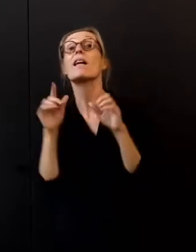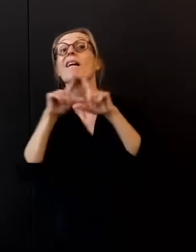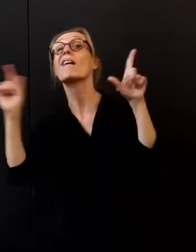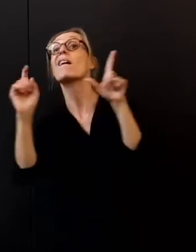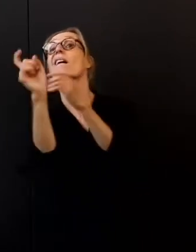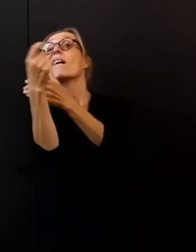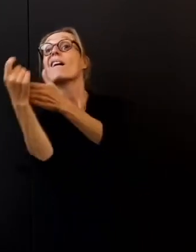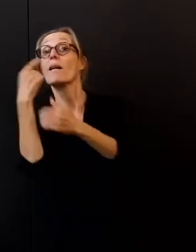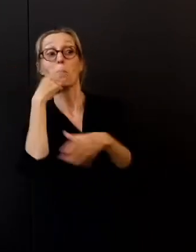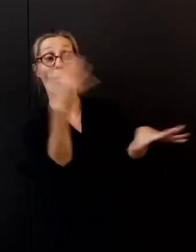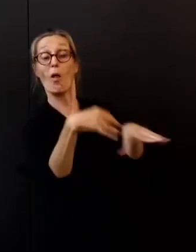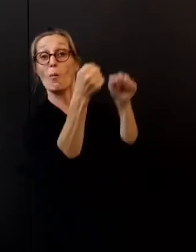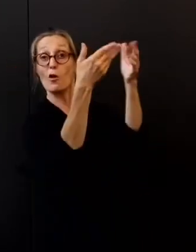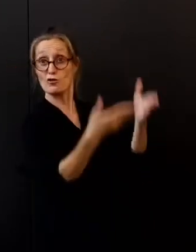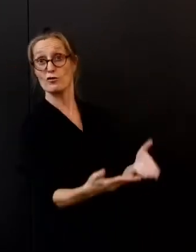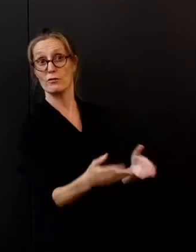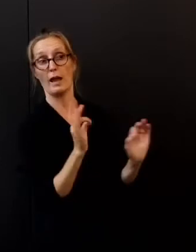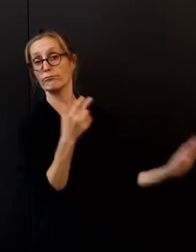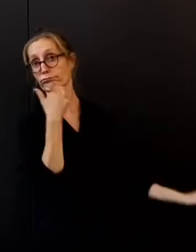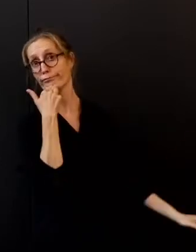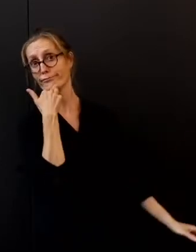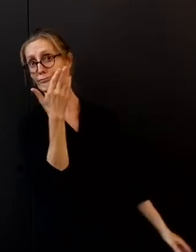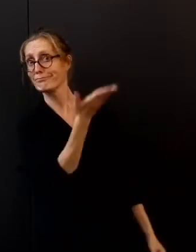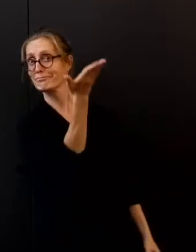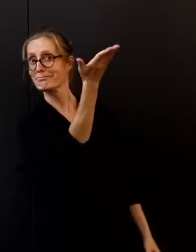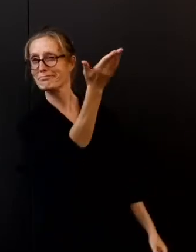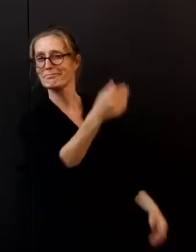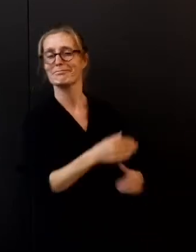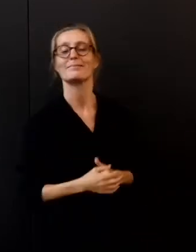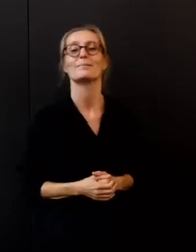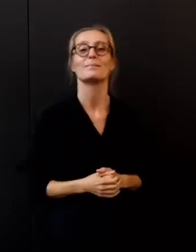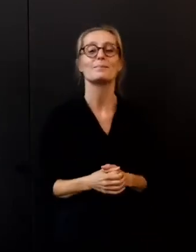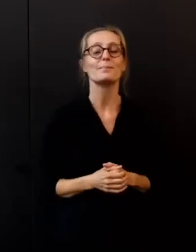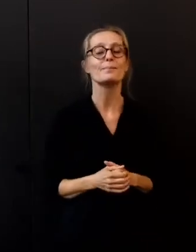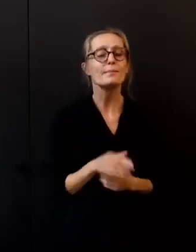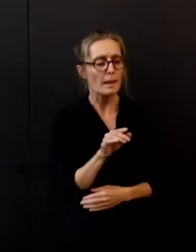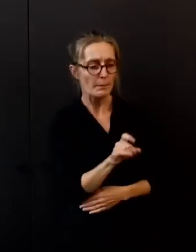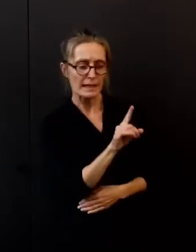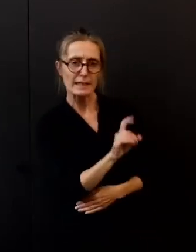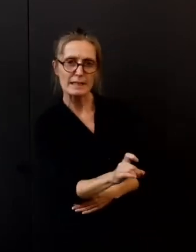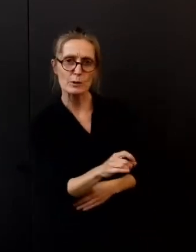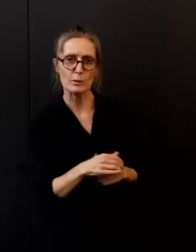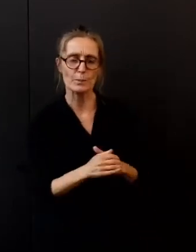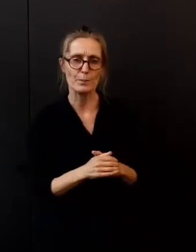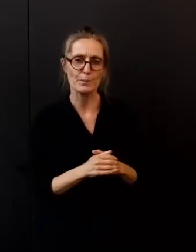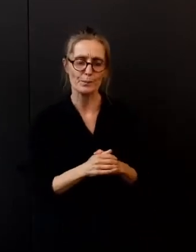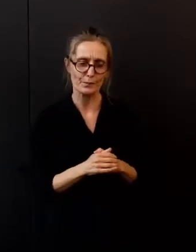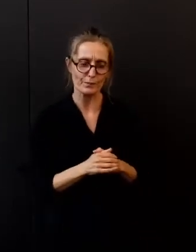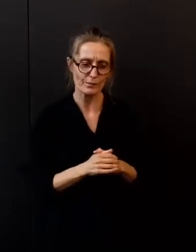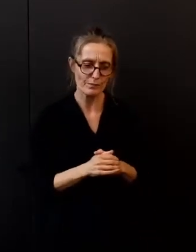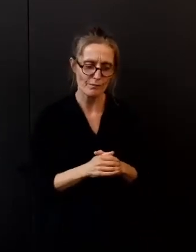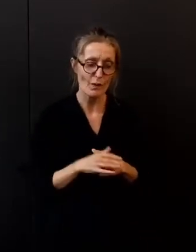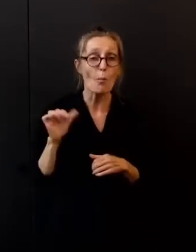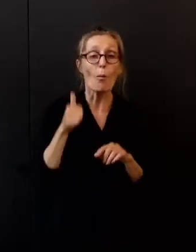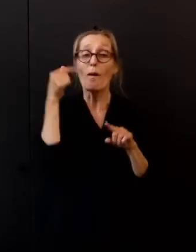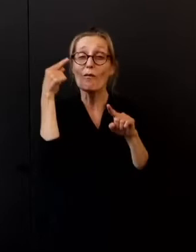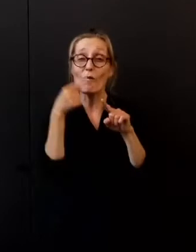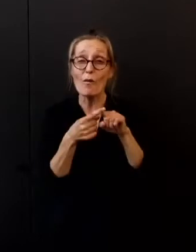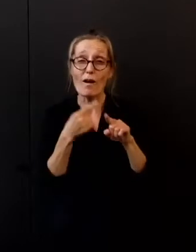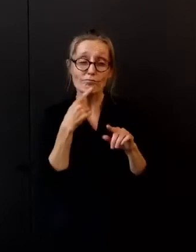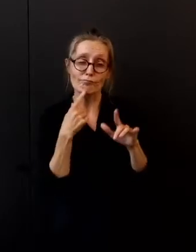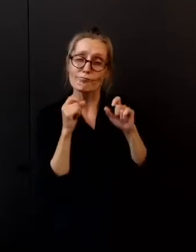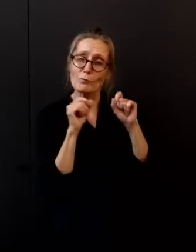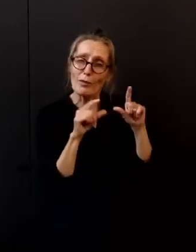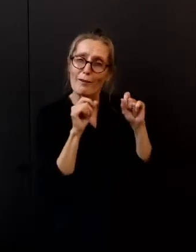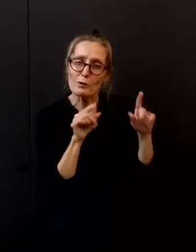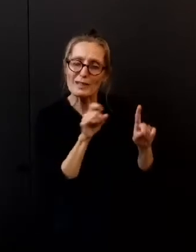avez The Recruit of the Year, d'accord? Alors, Baptiste-moi une question. Tu sais que je te l'ai posé la première fois que je t'ai eu quand on était en